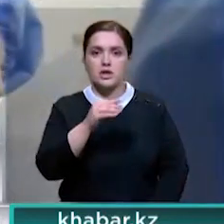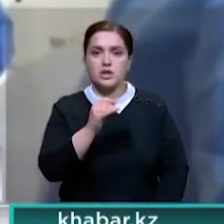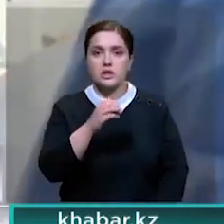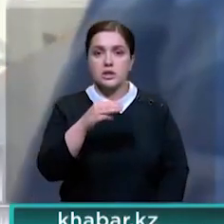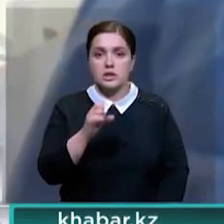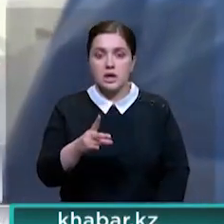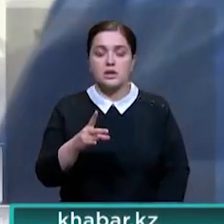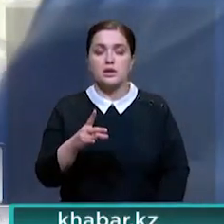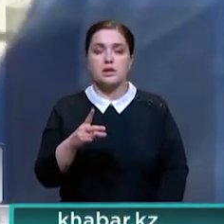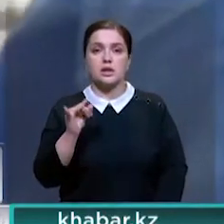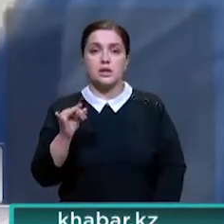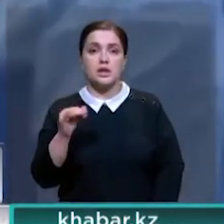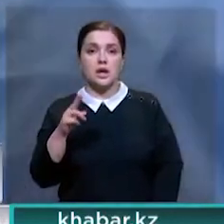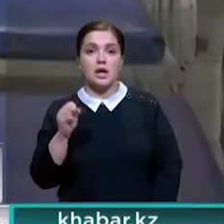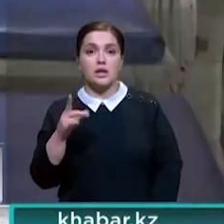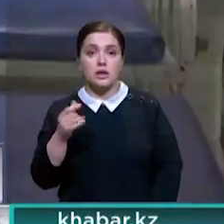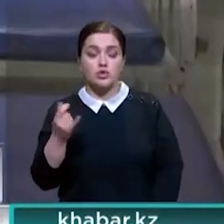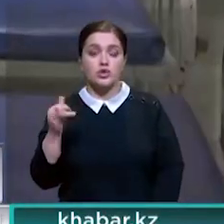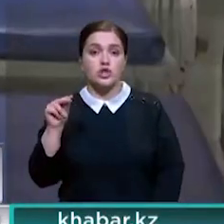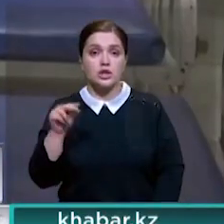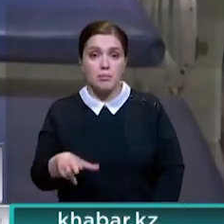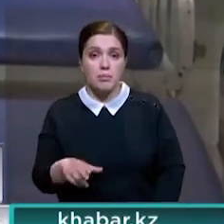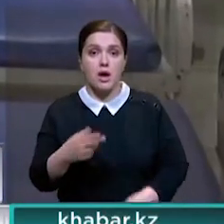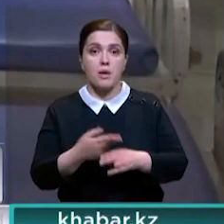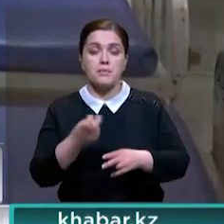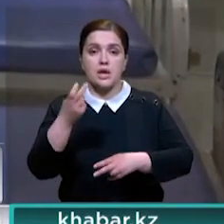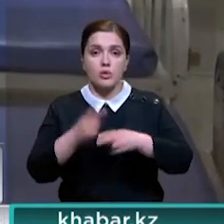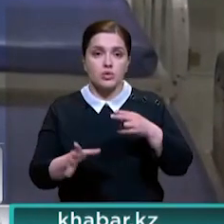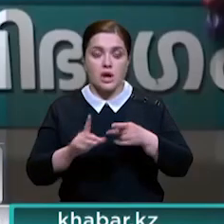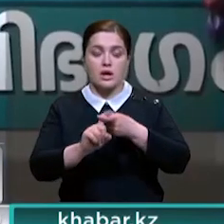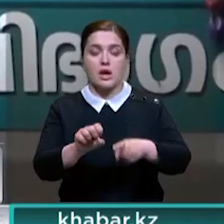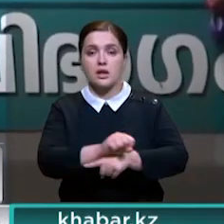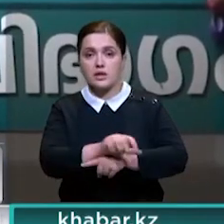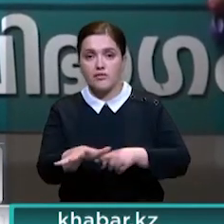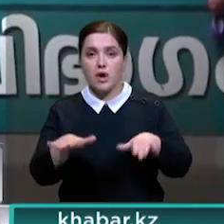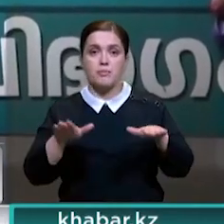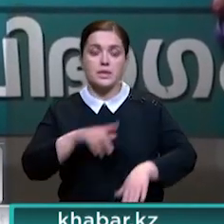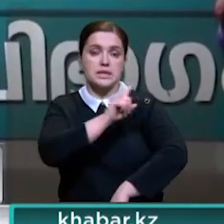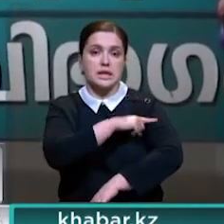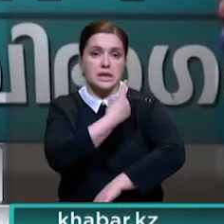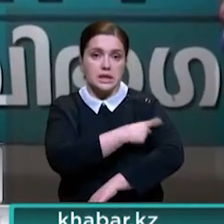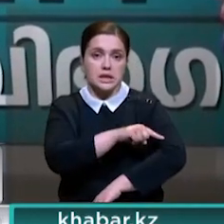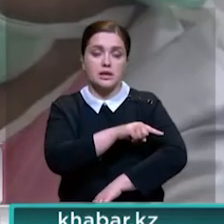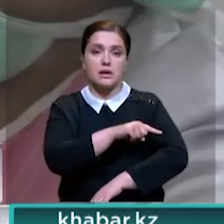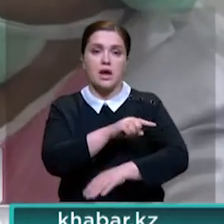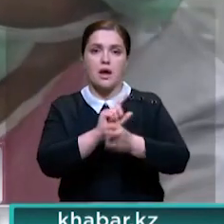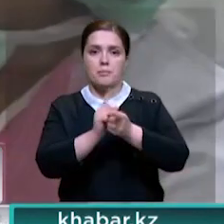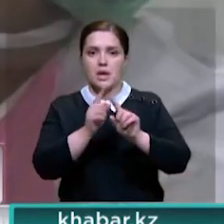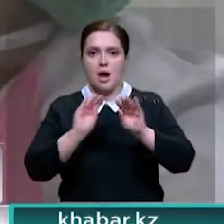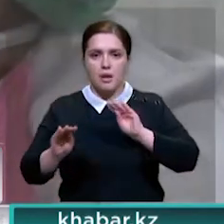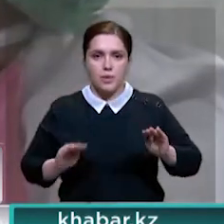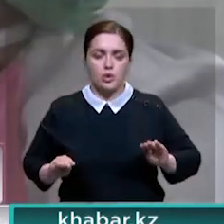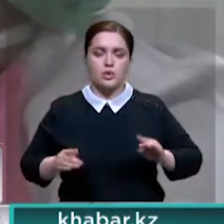ну в регионах объявлен режим чп и на фоне не утихающая коронавируса местной клинике буквально на ходу переоборудуют